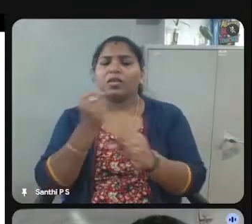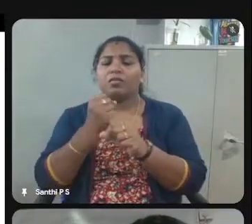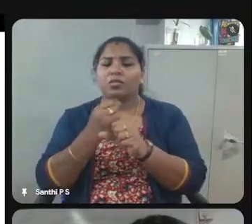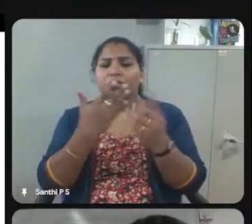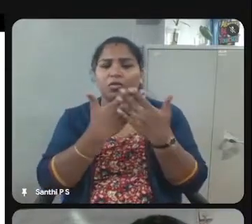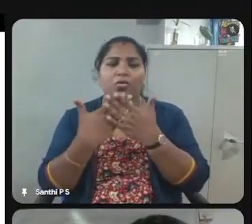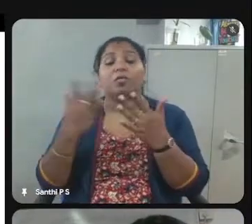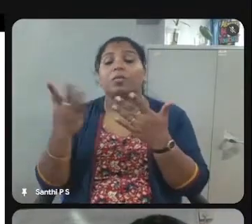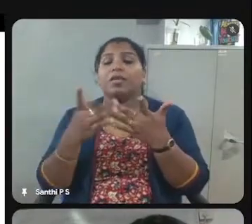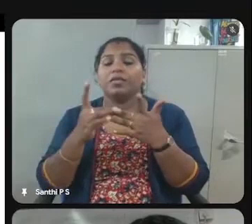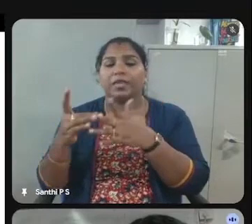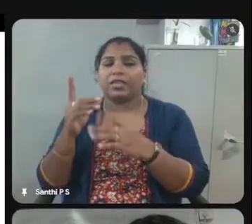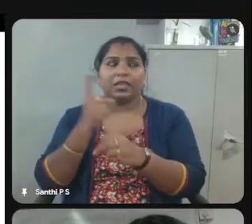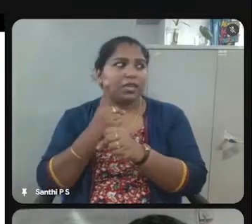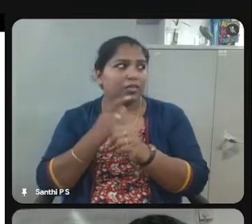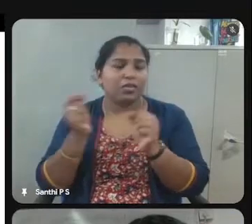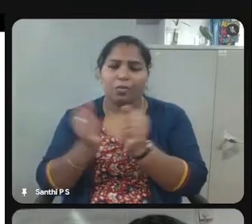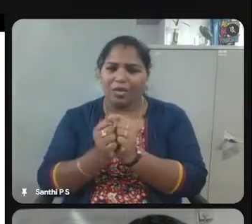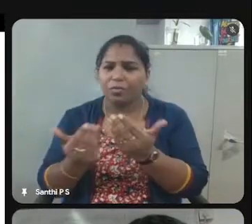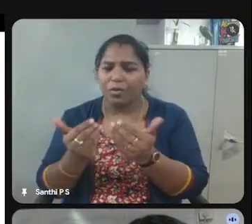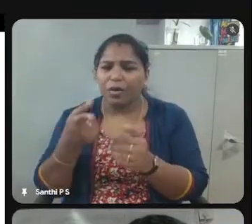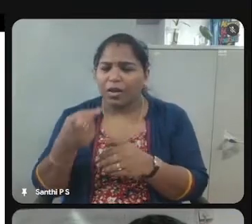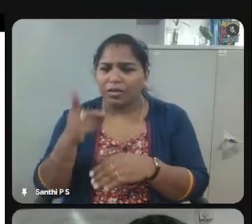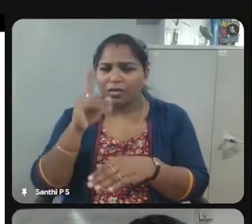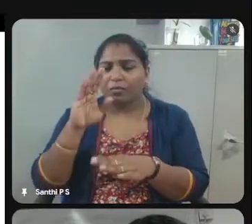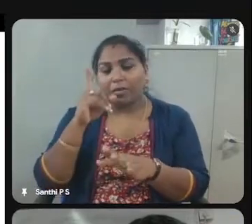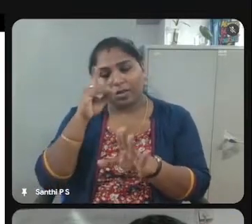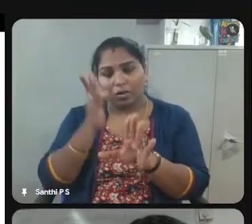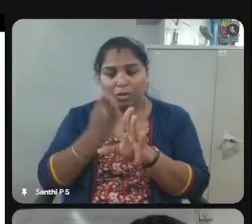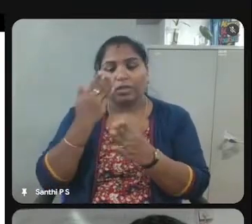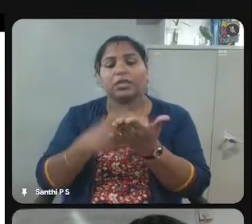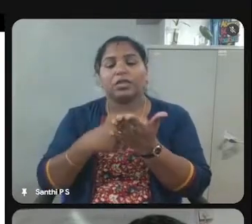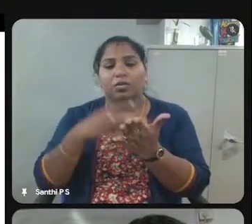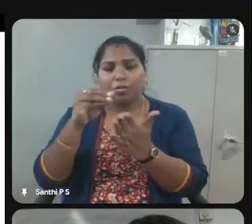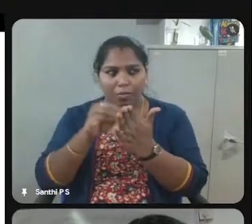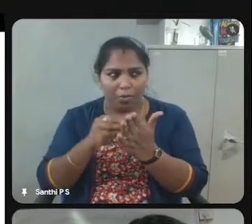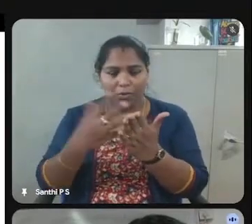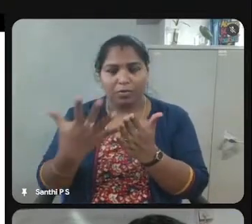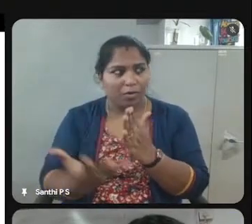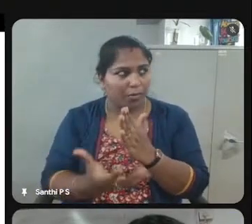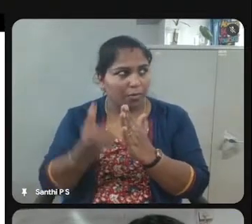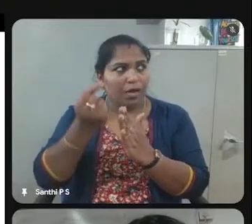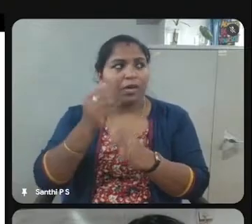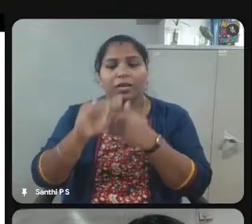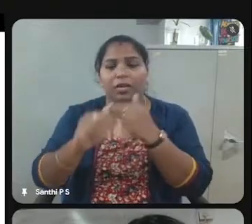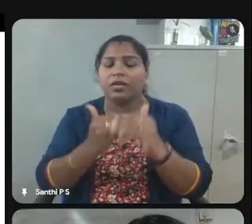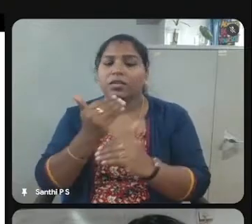സ്പെഷ്യൽ എഡ്യൂക്കേഷൻ. അപ്പൊ അതുകൂടെ നിങ്ങൾ ട്രൈ ചെയ്യുക. സൈക്കോളജി റിപ്പോർട്ടൂടെ വാങ്ങിച്ചു വെച്ചിട്ട് വേണം സ്പെഷ്യൽ എഡ്യൂക്കേഷൻ ഓപ്റ്റ് ചെയ്യാനായിട്ട്